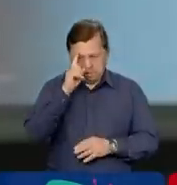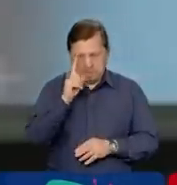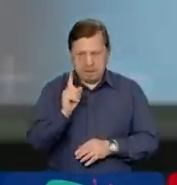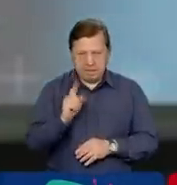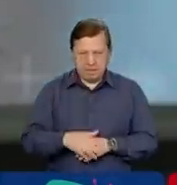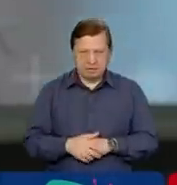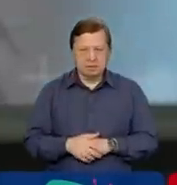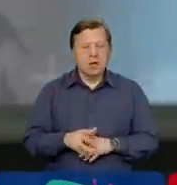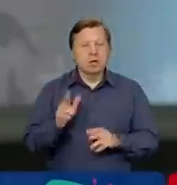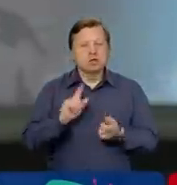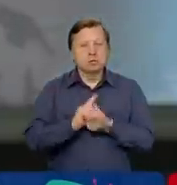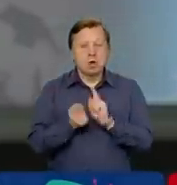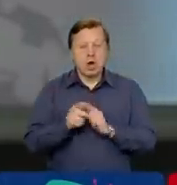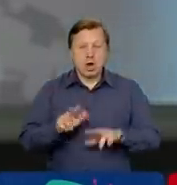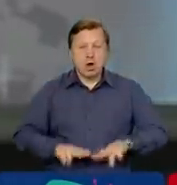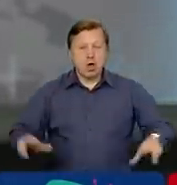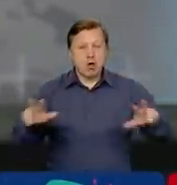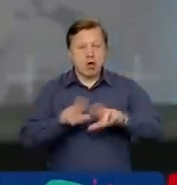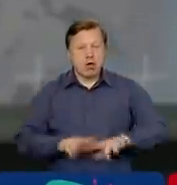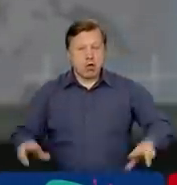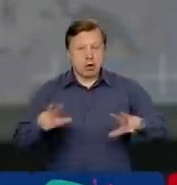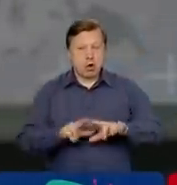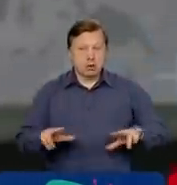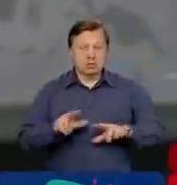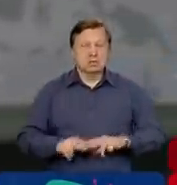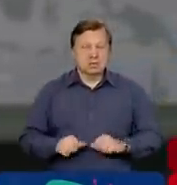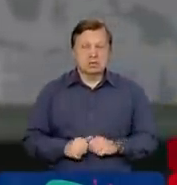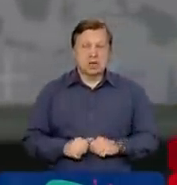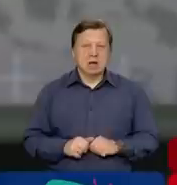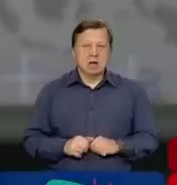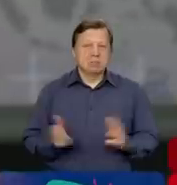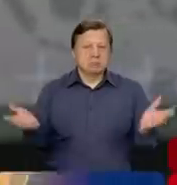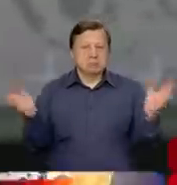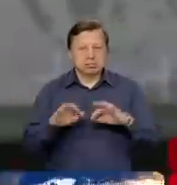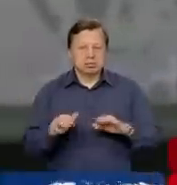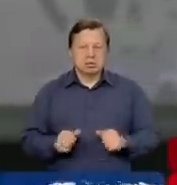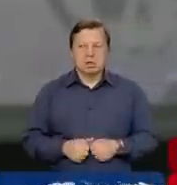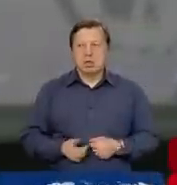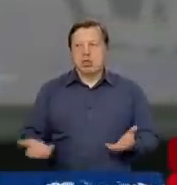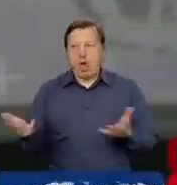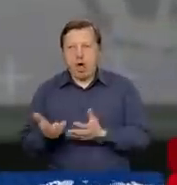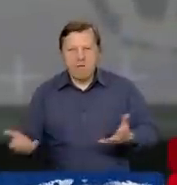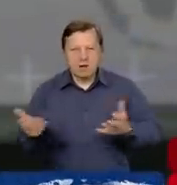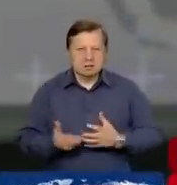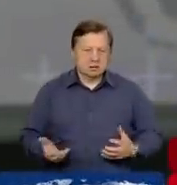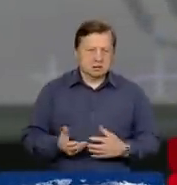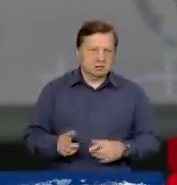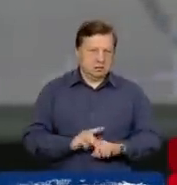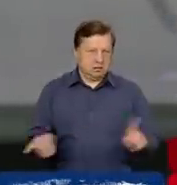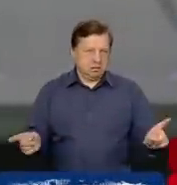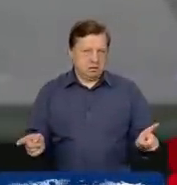ciągu spotkania rodzinne, właśnie takie, nazwijmy to, zjazdy rodzinne, towarzyskie spotkania są